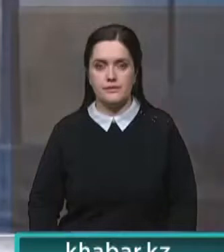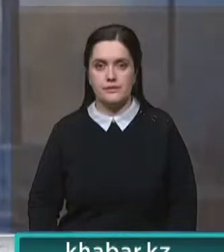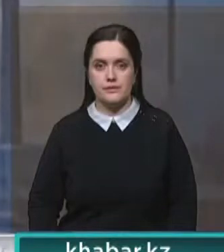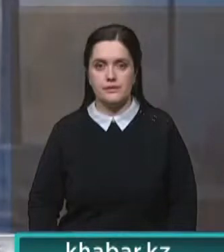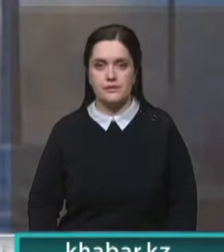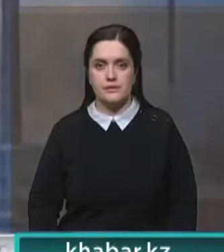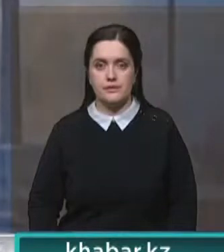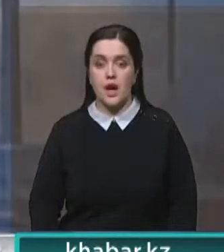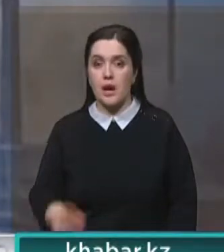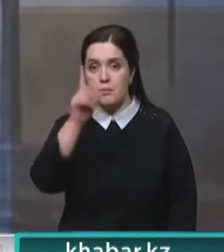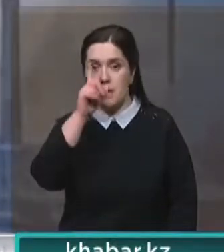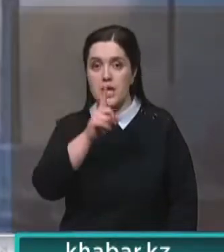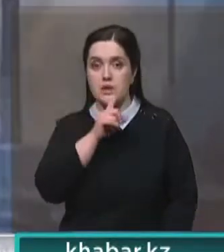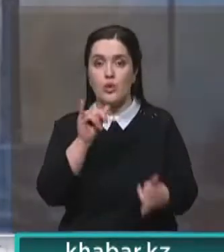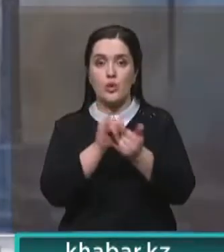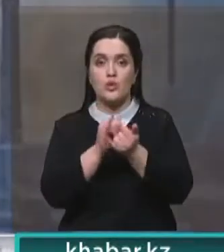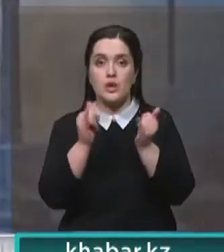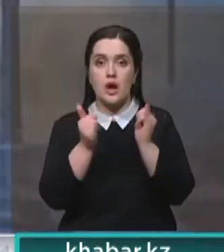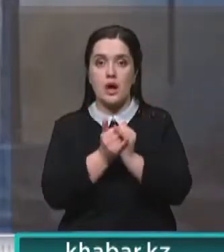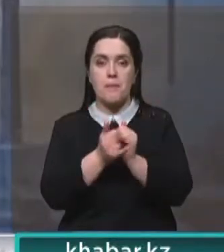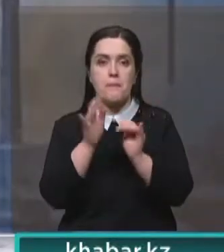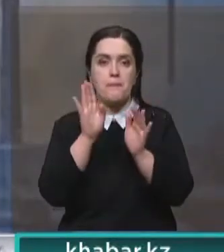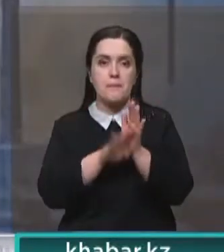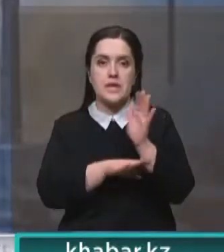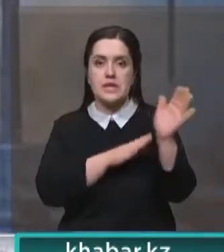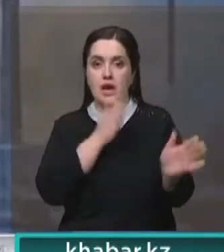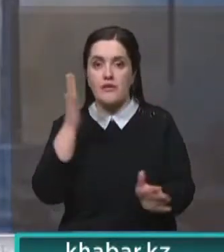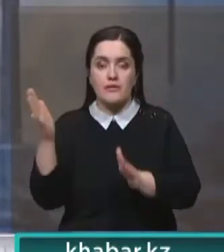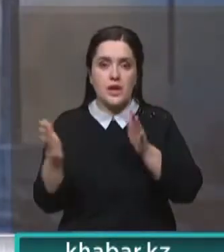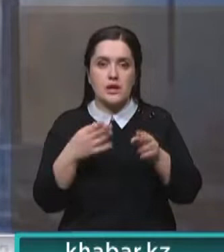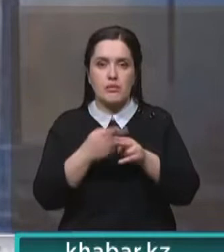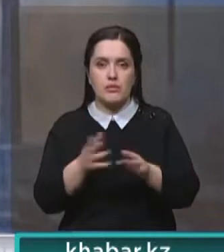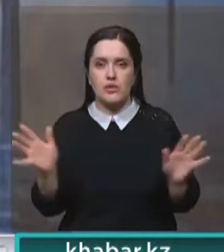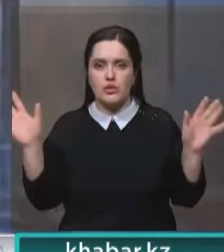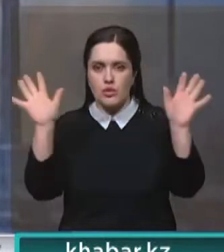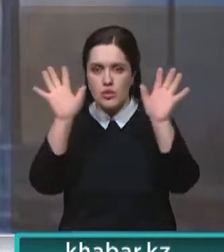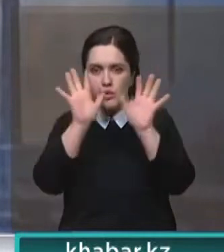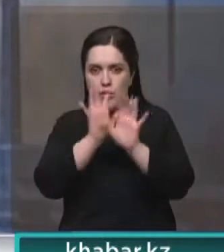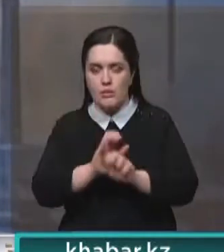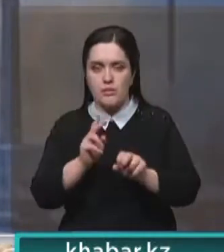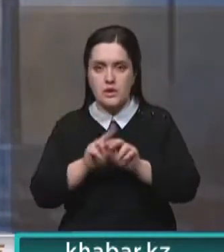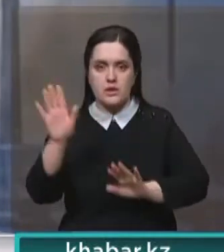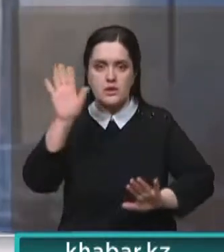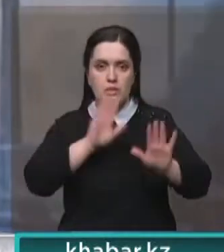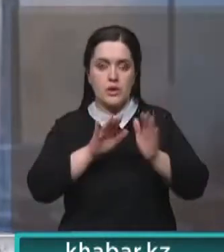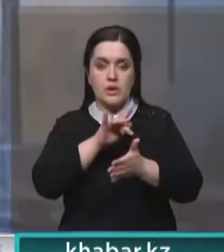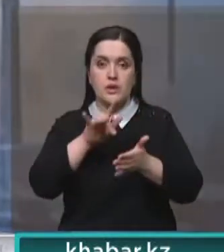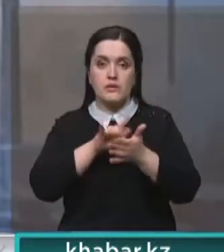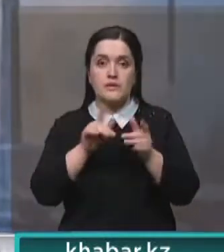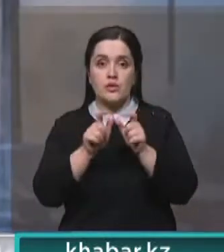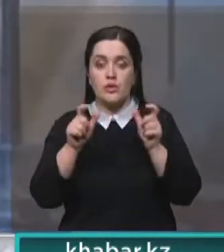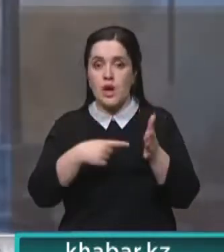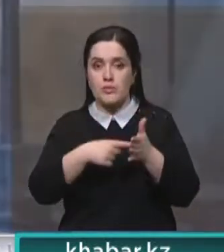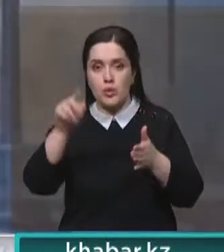вот уже почти как месяц усть-каменогорск живет без ветра отсюда плотный темный смог которую буквальном смысле окутал город в